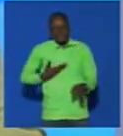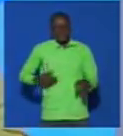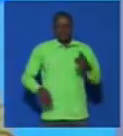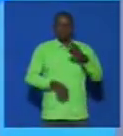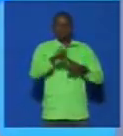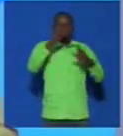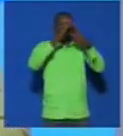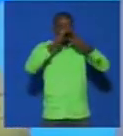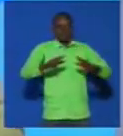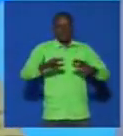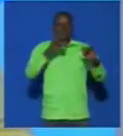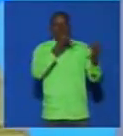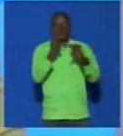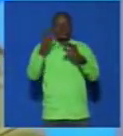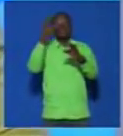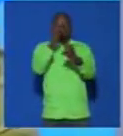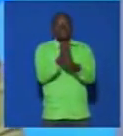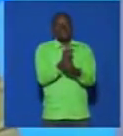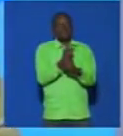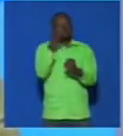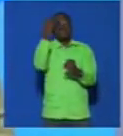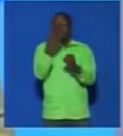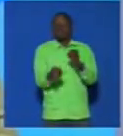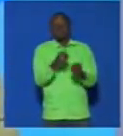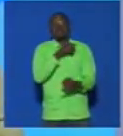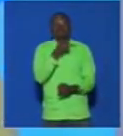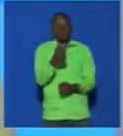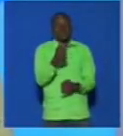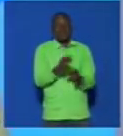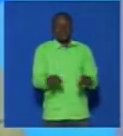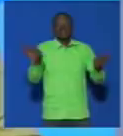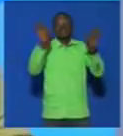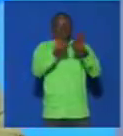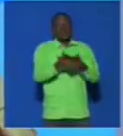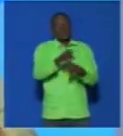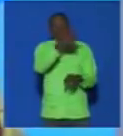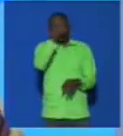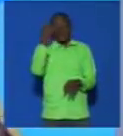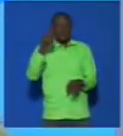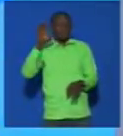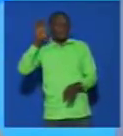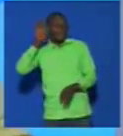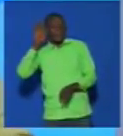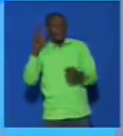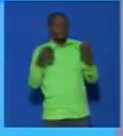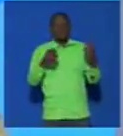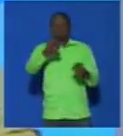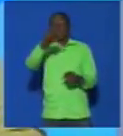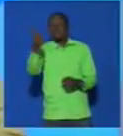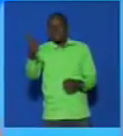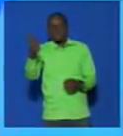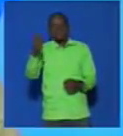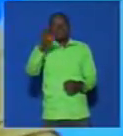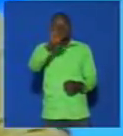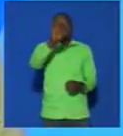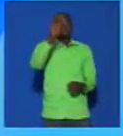c'est de jouer son match c'est de gagner parce c'est moi qui n'ai pas encore gagné ceci écrit il n'est pas encore bien parce quand on écoute les uns les autres on a l'impression que ces